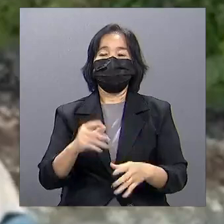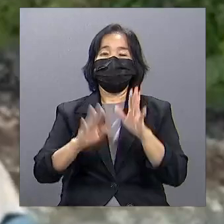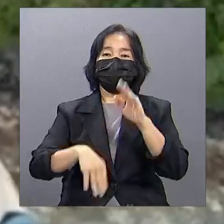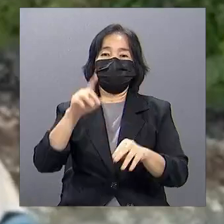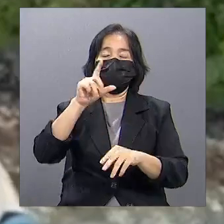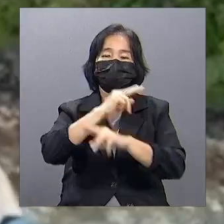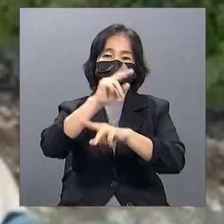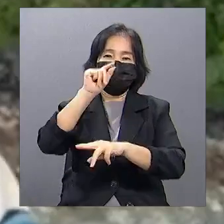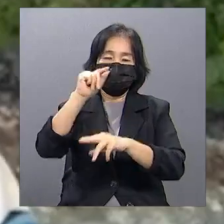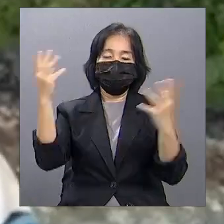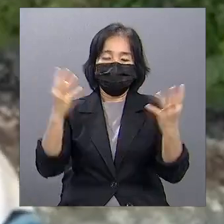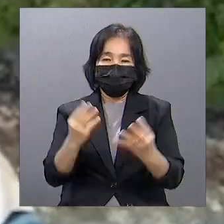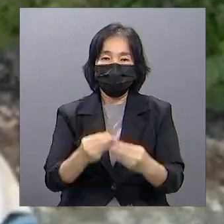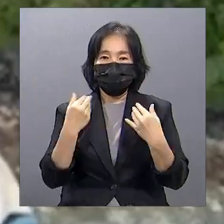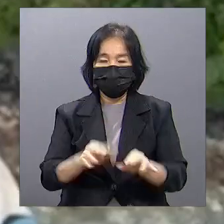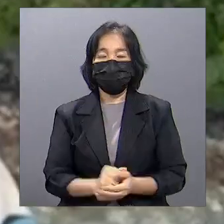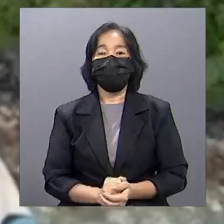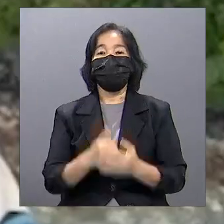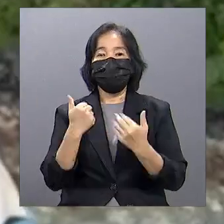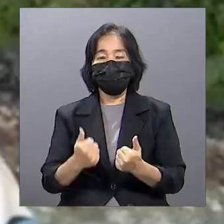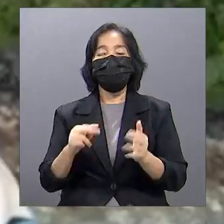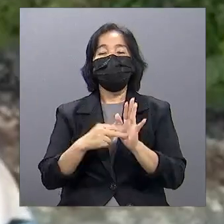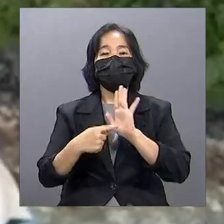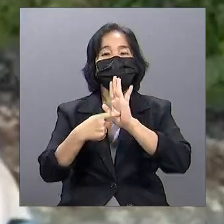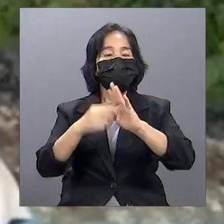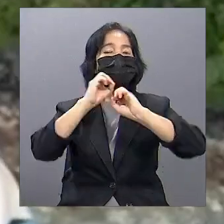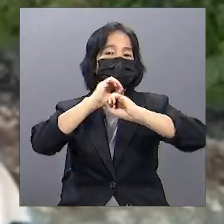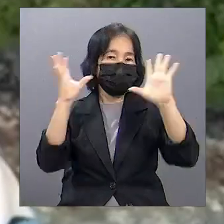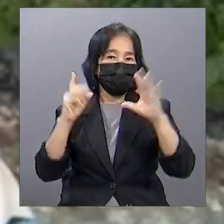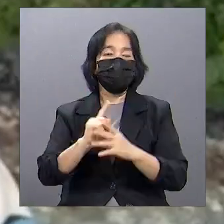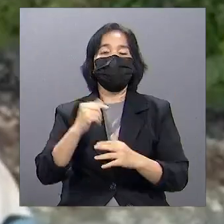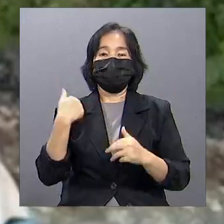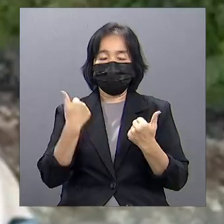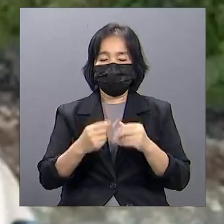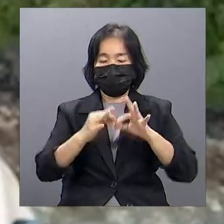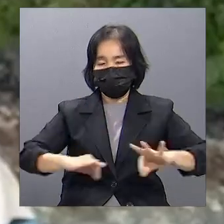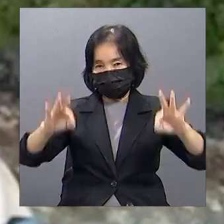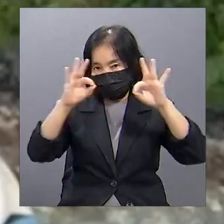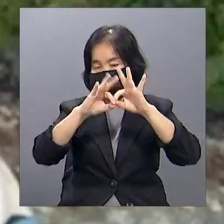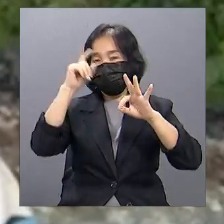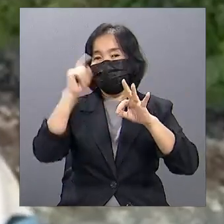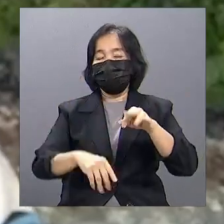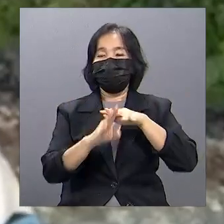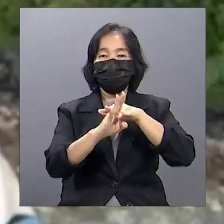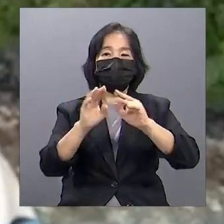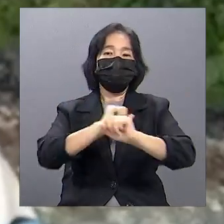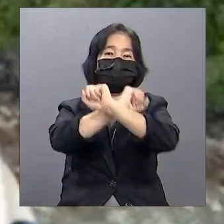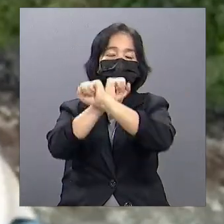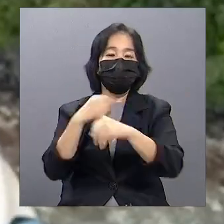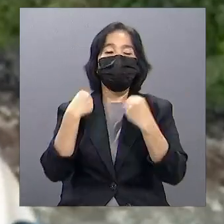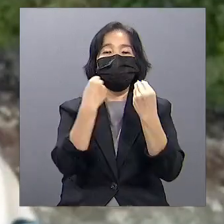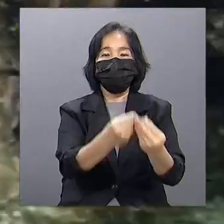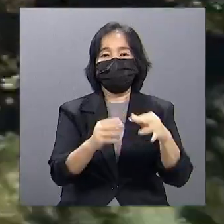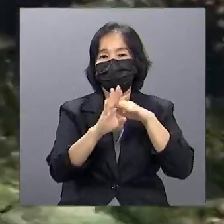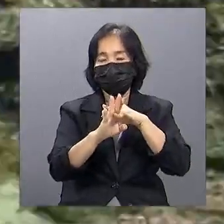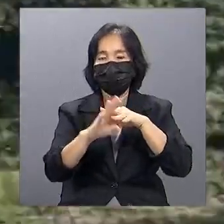อันนั้นก็เป็นอีกส่วนหนึ่งที่ชี้ให้เห็นชัดเจนว่าเรามีความจำเป็นอย่างยิ่งที่ต้องทำอะไรสักอย่างหนึ่งกับเรื่องของฉลาม